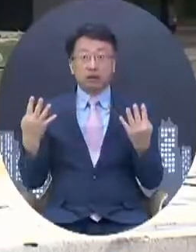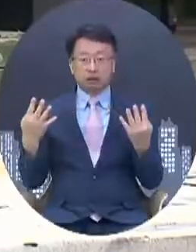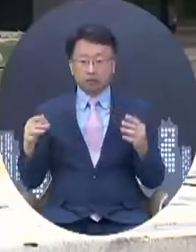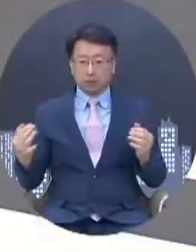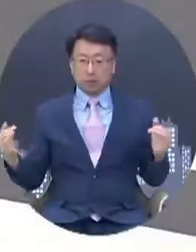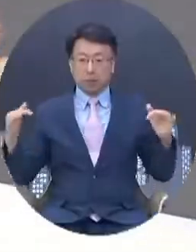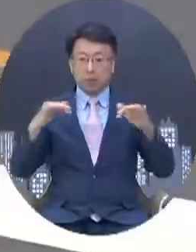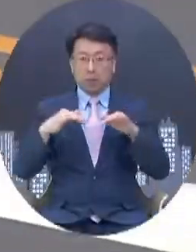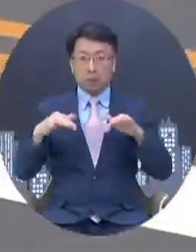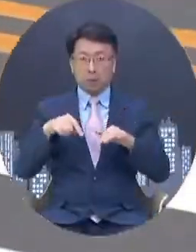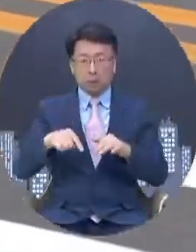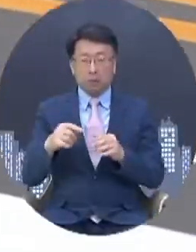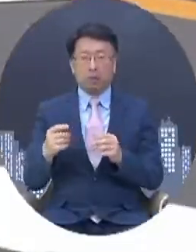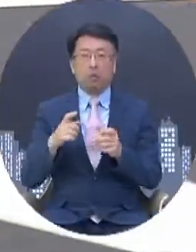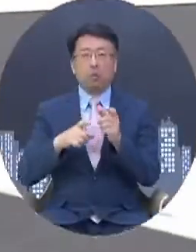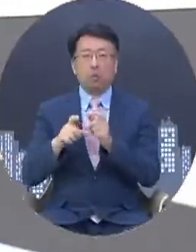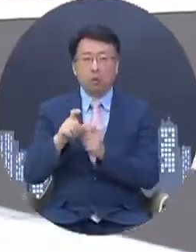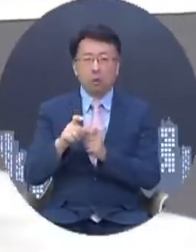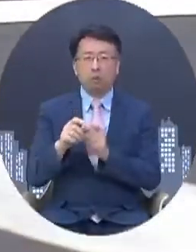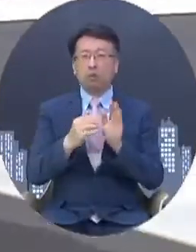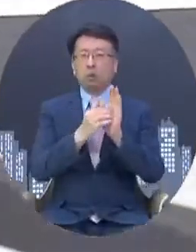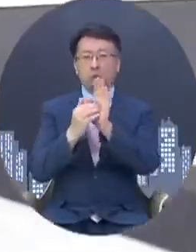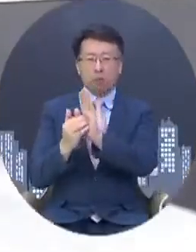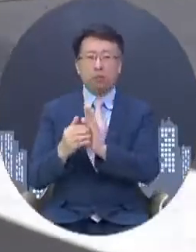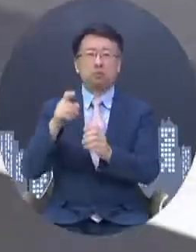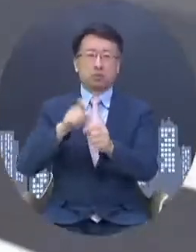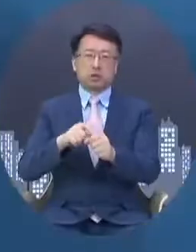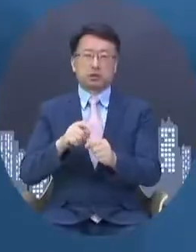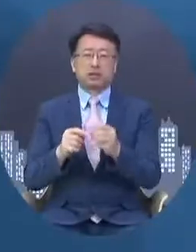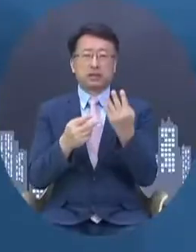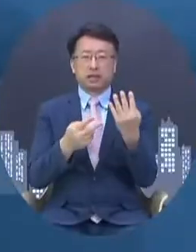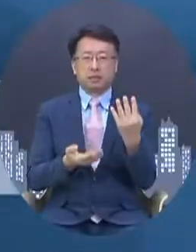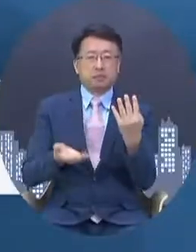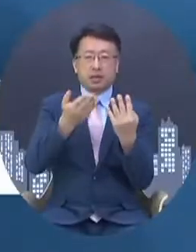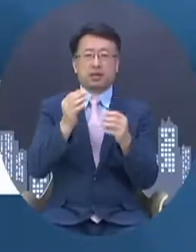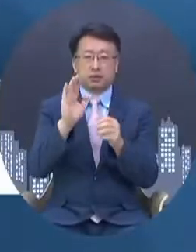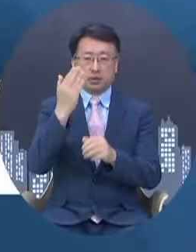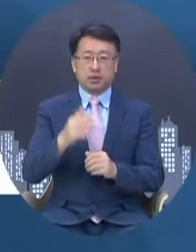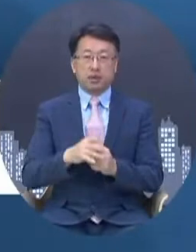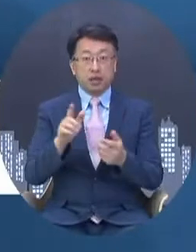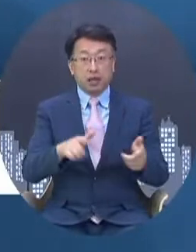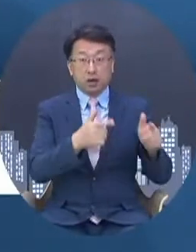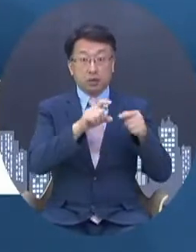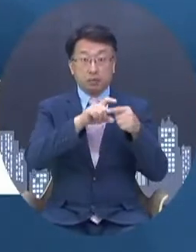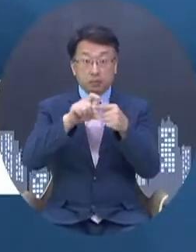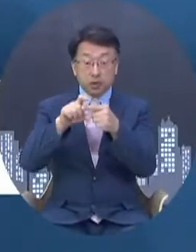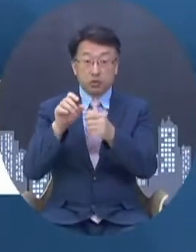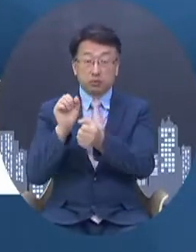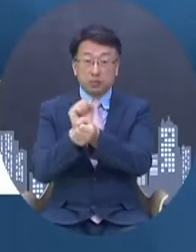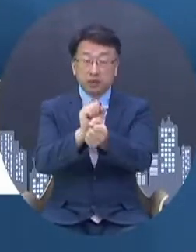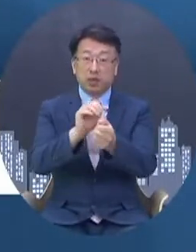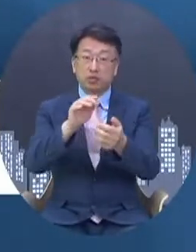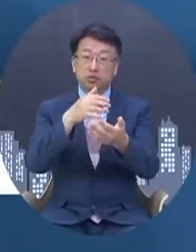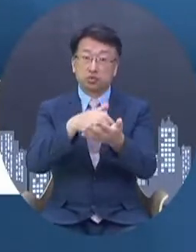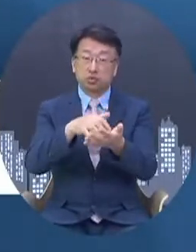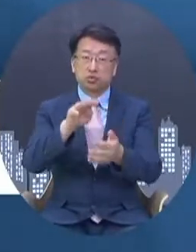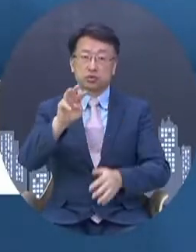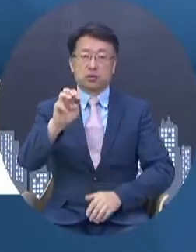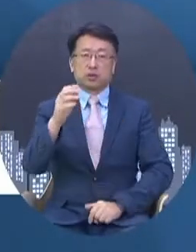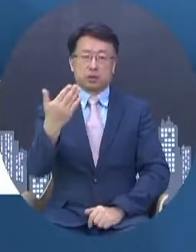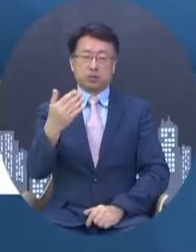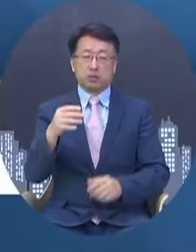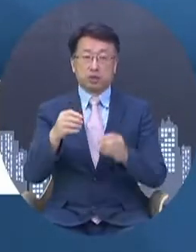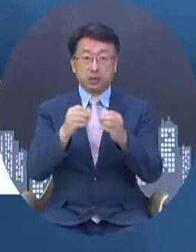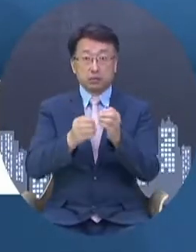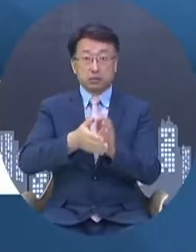창원으로 유입되는 풍선 효과를 차단하기 위해서입니다. 주간 하루 평균 확진자 수는 39명으로